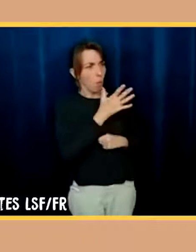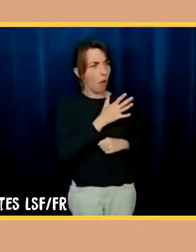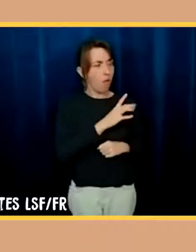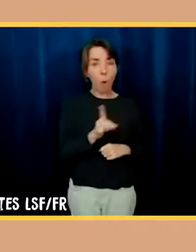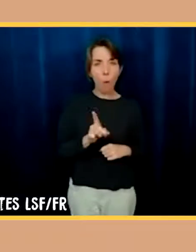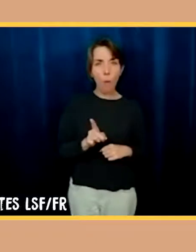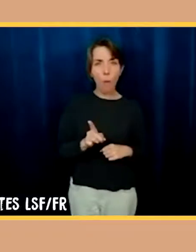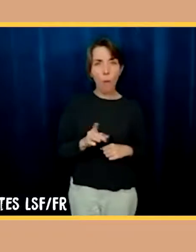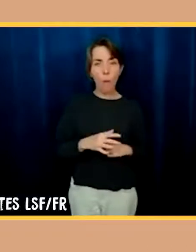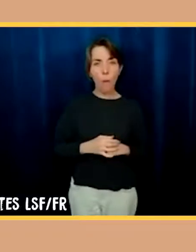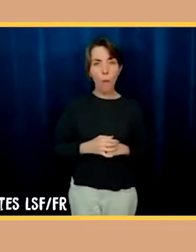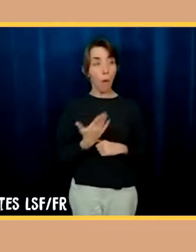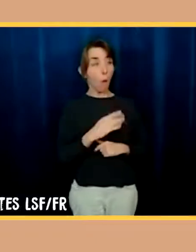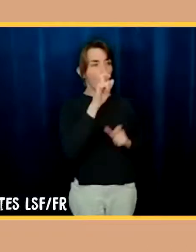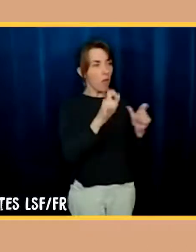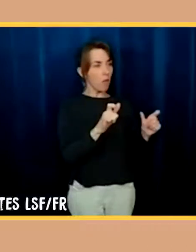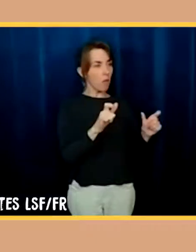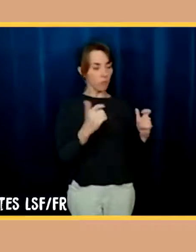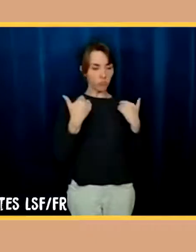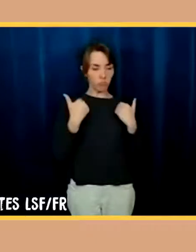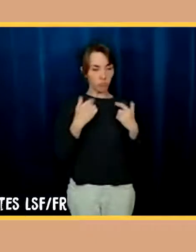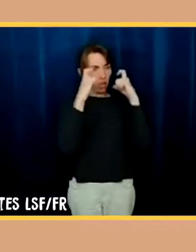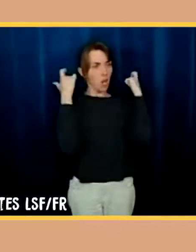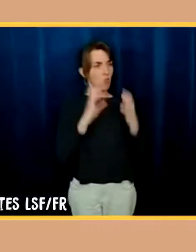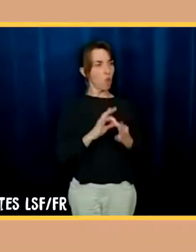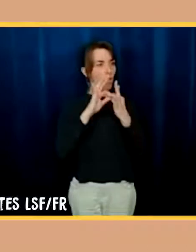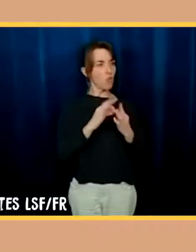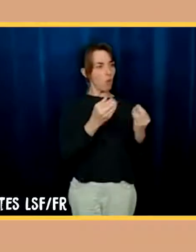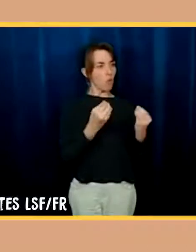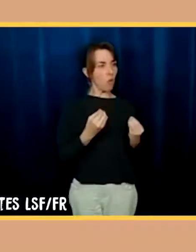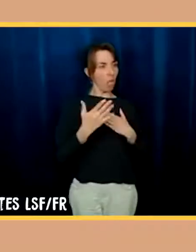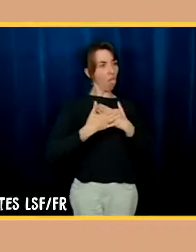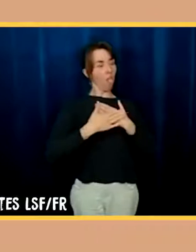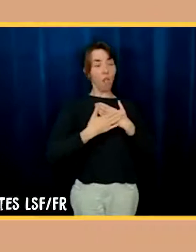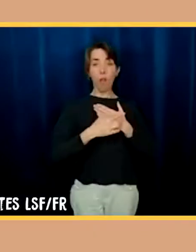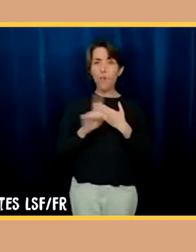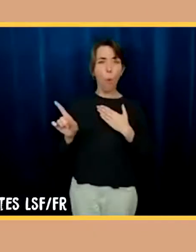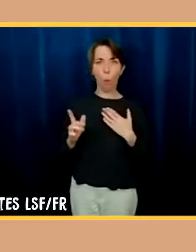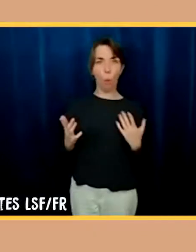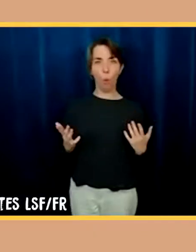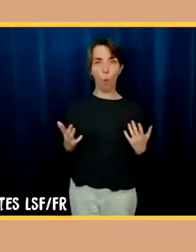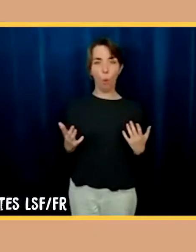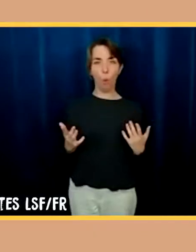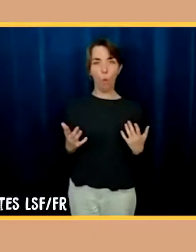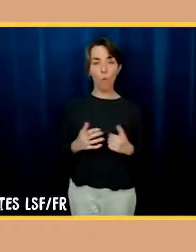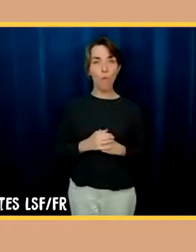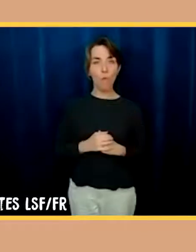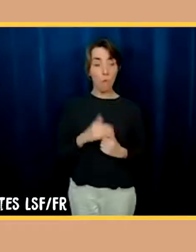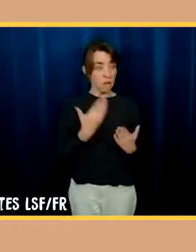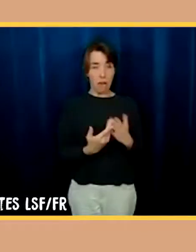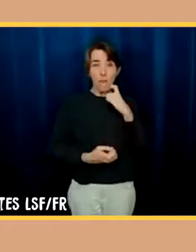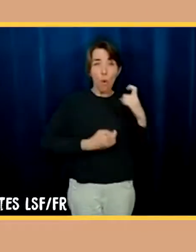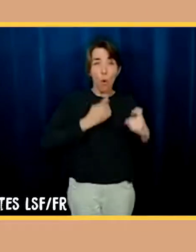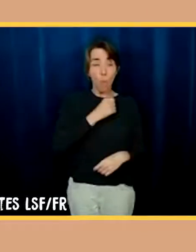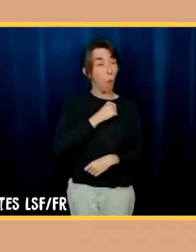le droit de remettre en question mon statut religieux, donc mon statut de musulmane. Parce que c'est aussi quelque chose d'une violence extrême qui